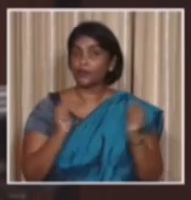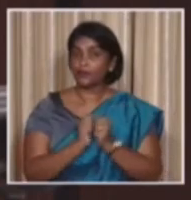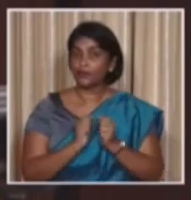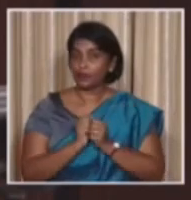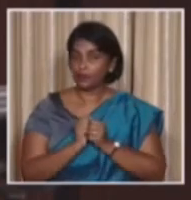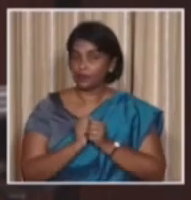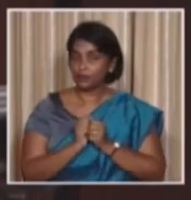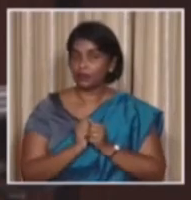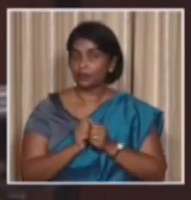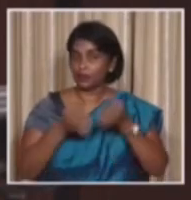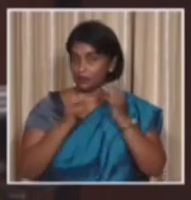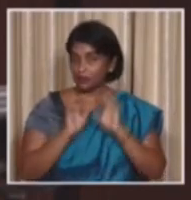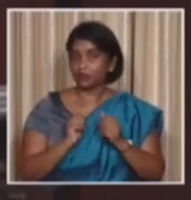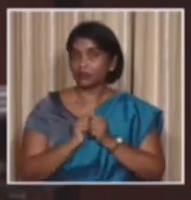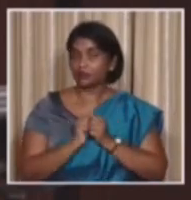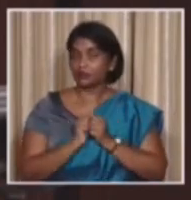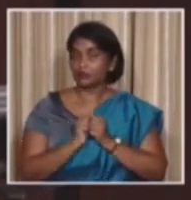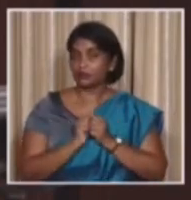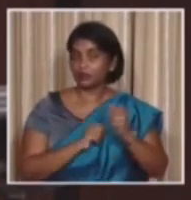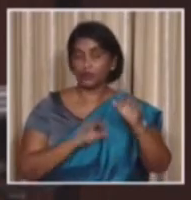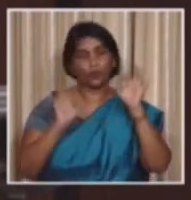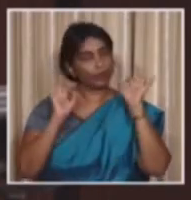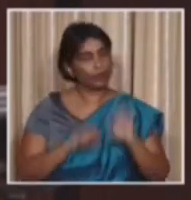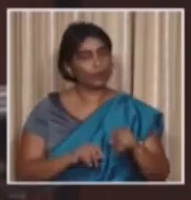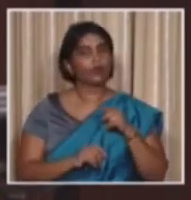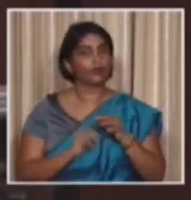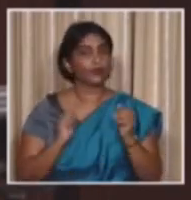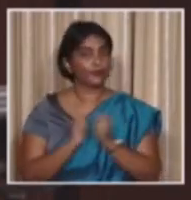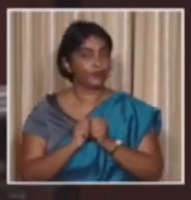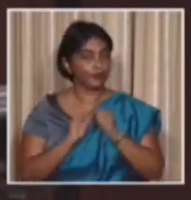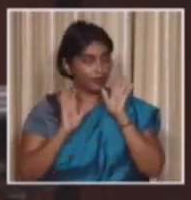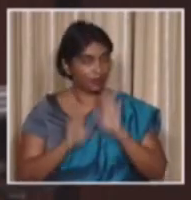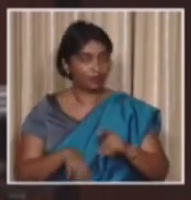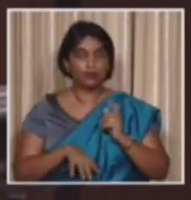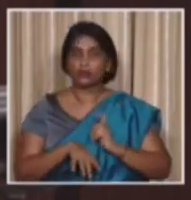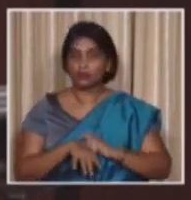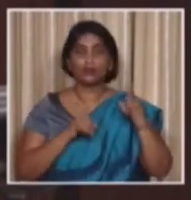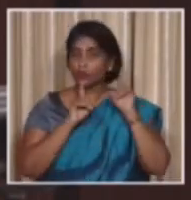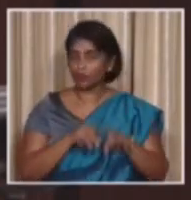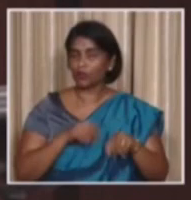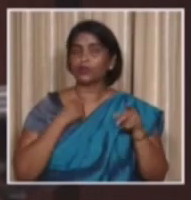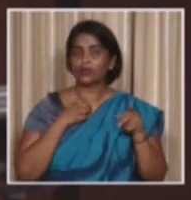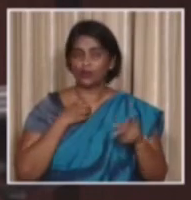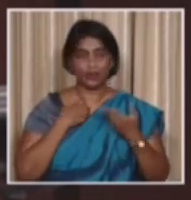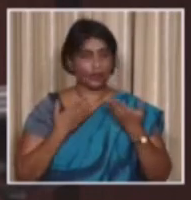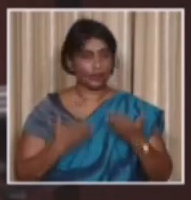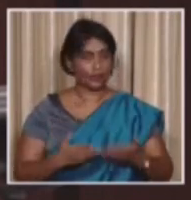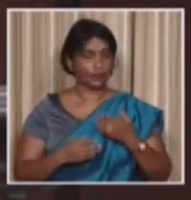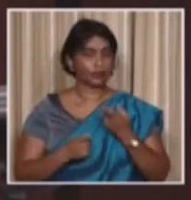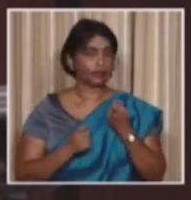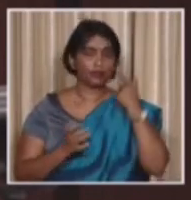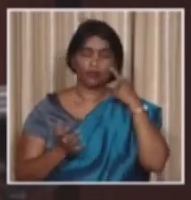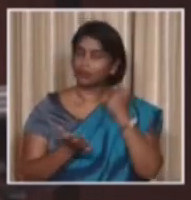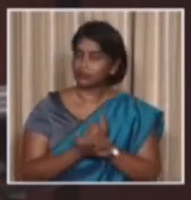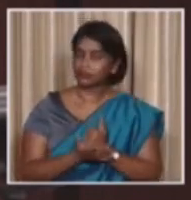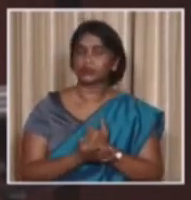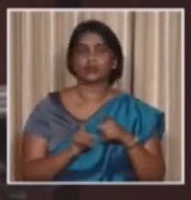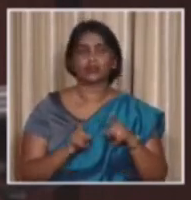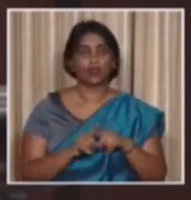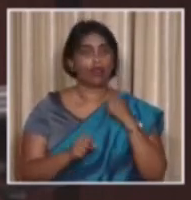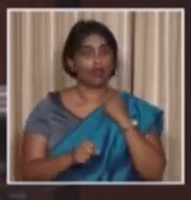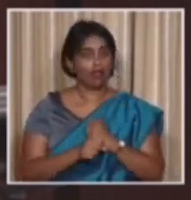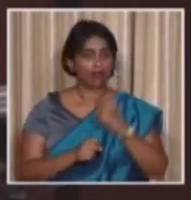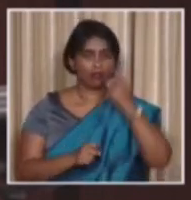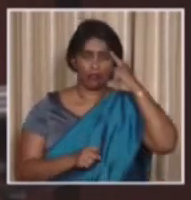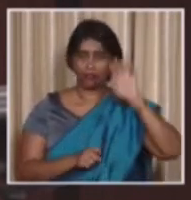பாரம்பரியத்தை கேலிக்குள்ளாக்கிய கேவலமான நிலையை நாங்கள் மிகவும் வன்மையாக கண்டிக்கின்றோம். அரசாங்கத்தினுடைய அராஜக நடவடிக்கைகளுக்கு